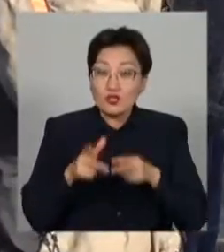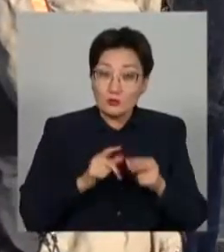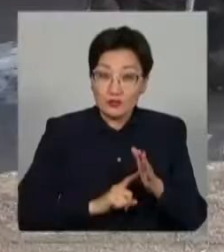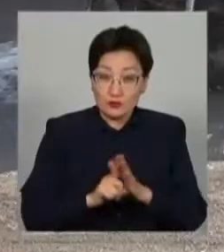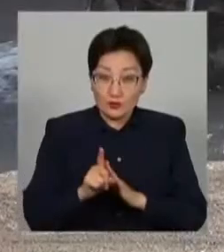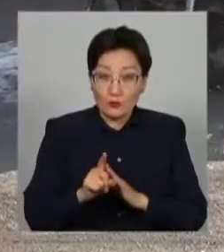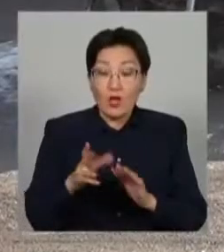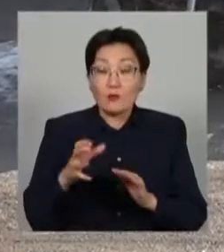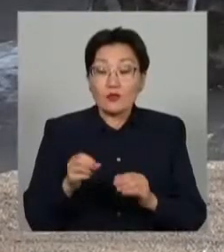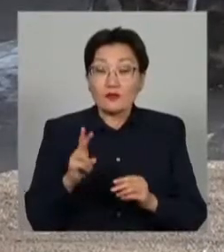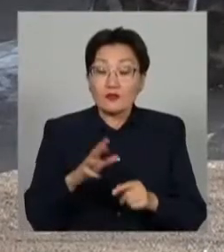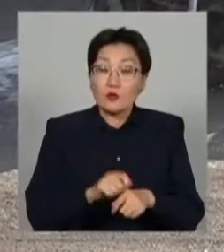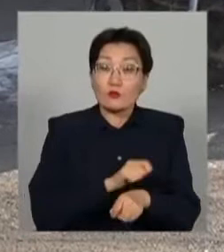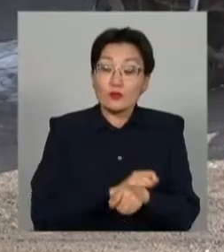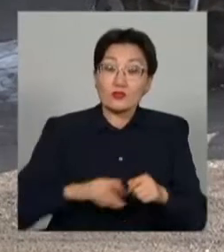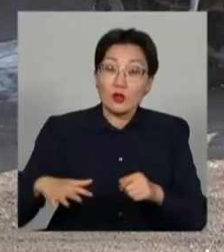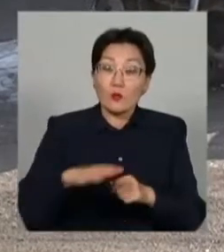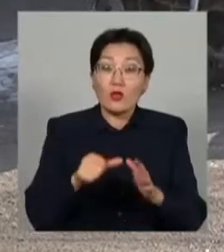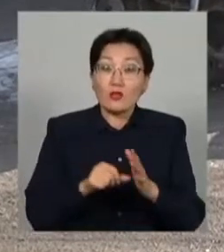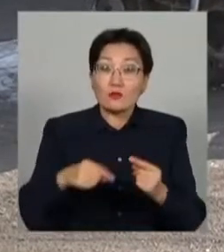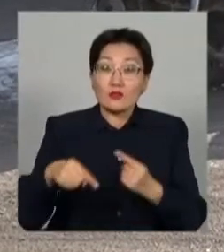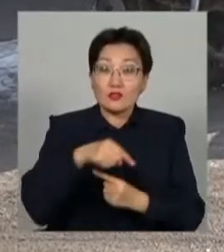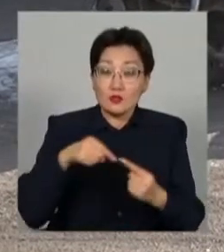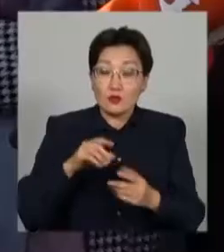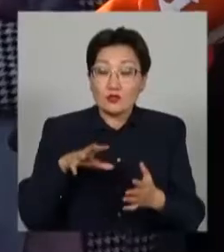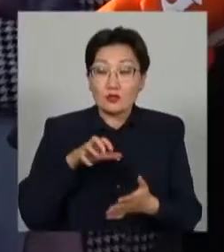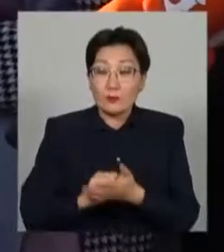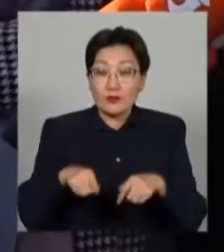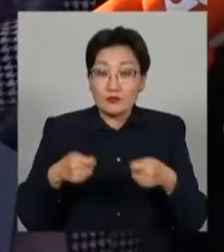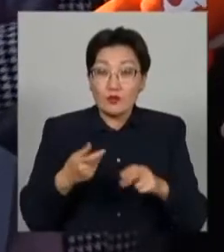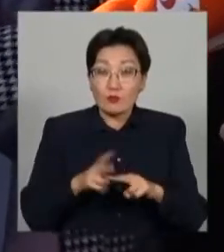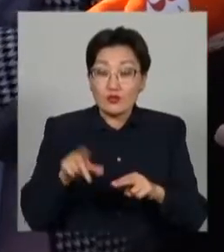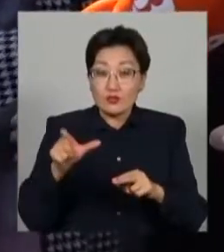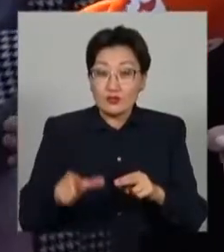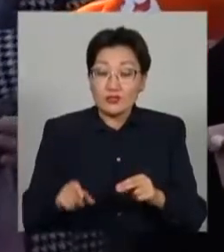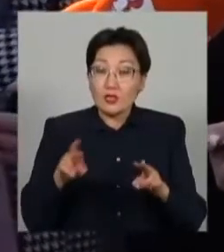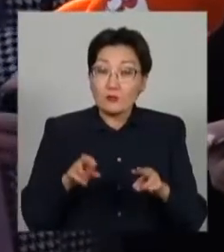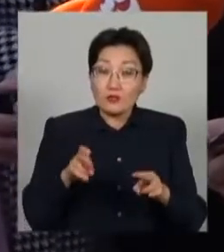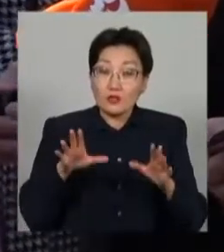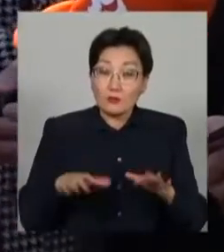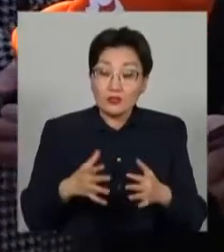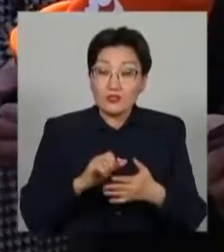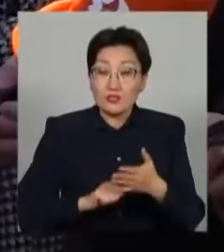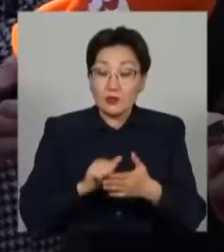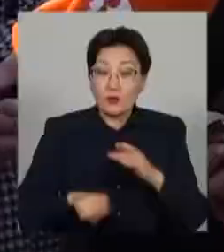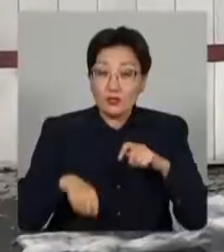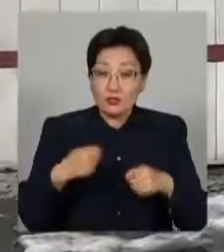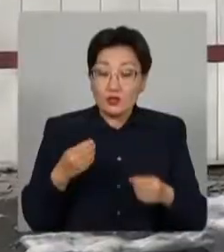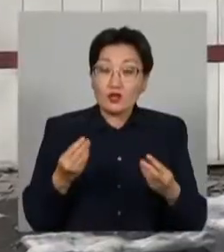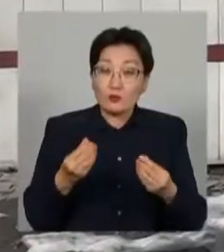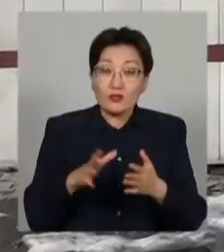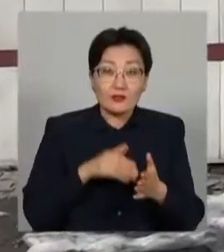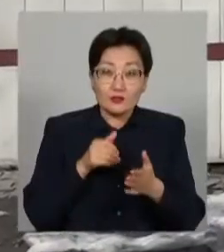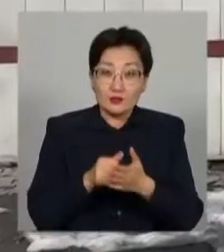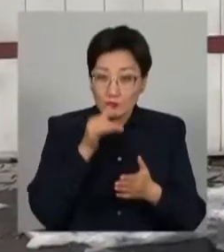айтты. 500 шаршы метр учаскені 6 кәсіп иесіне жалға беріп отырған бұл азамат қаңтар оқиғасы салдарынан келген шығынның өтемақысын